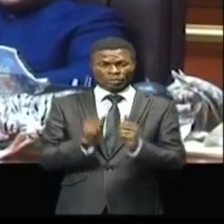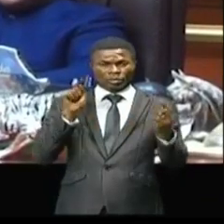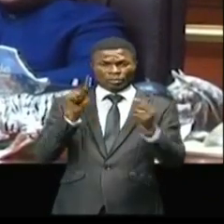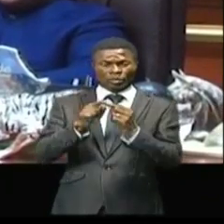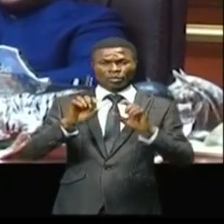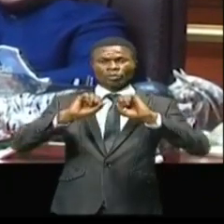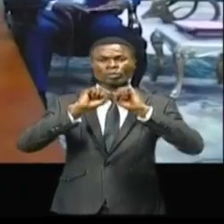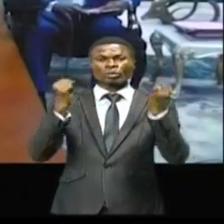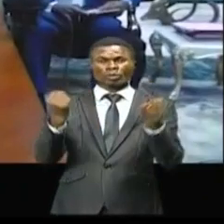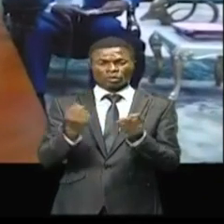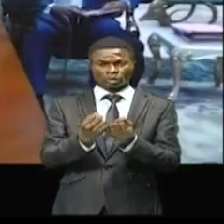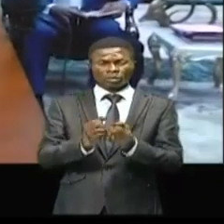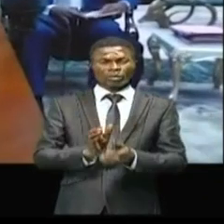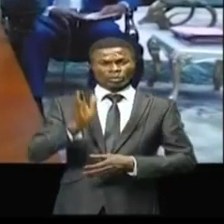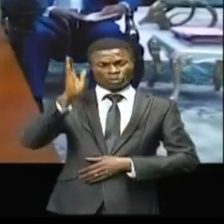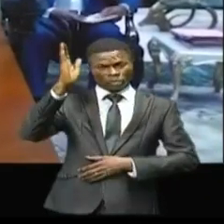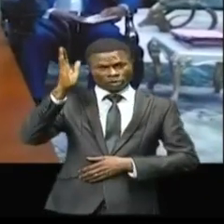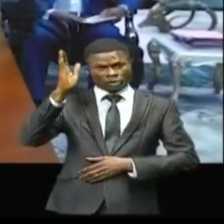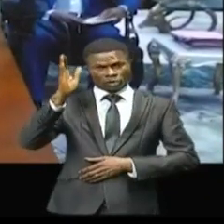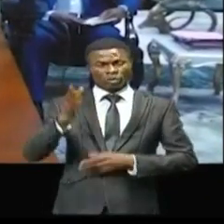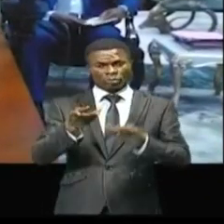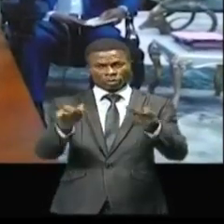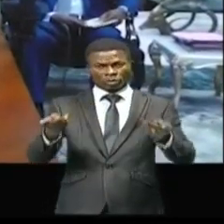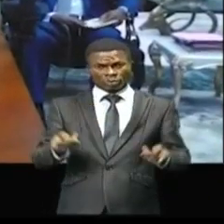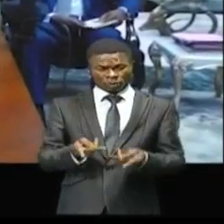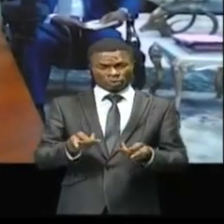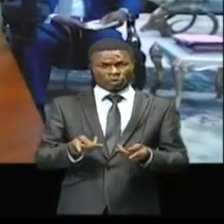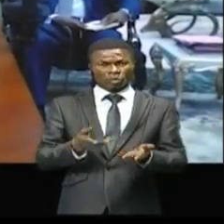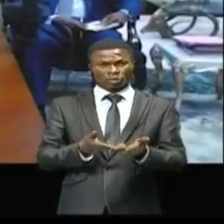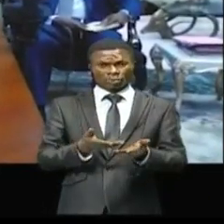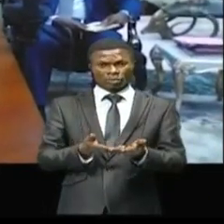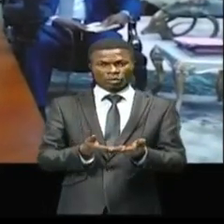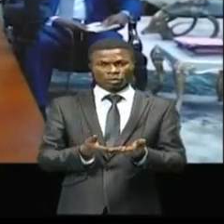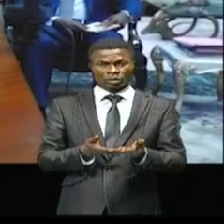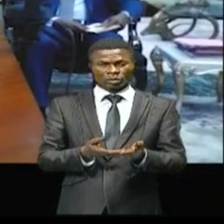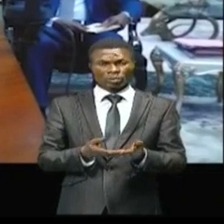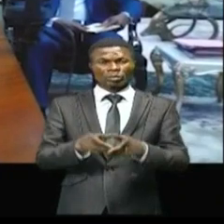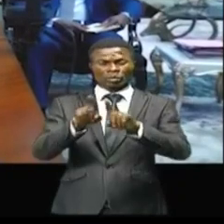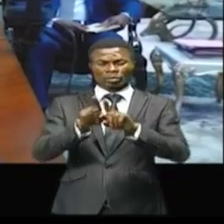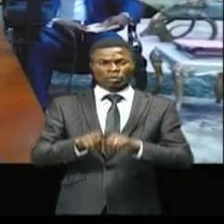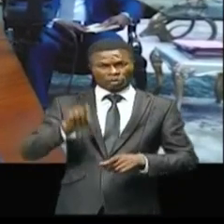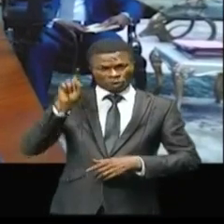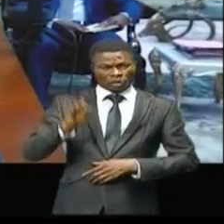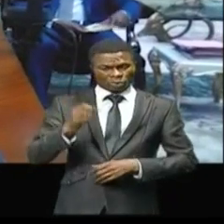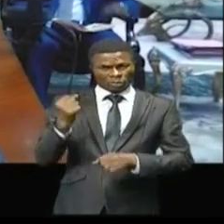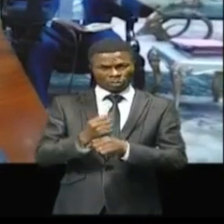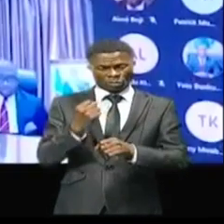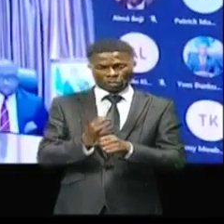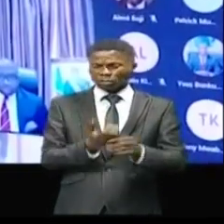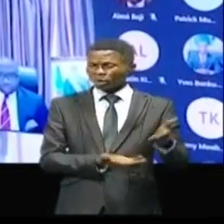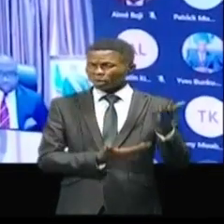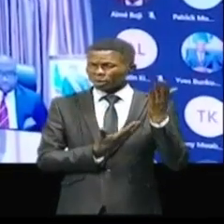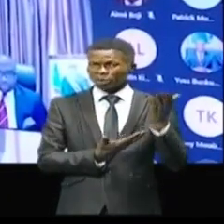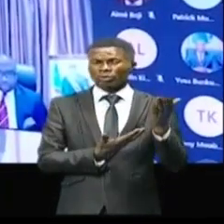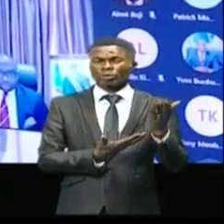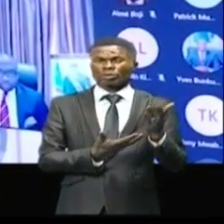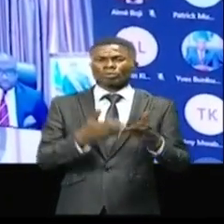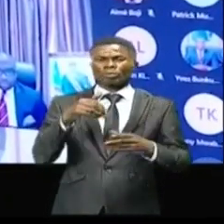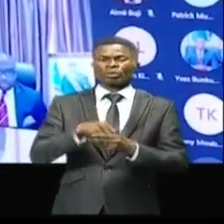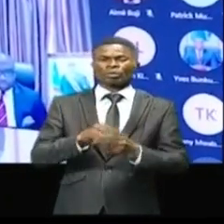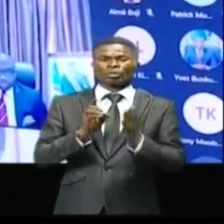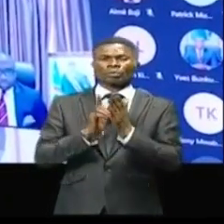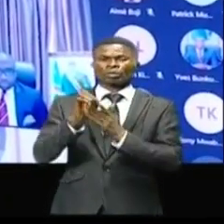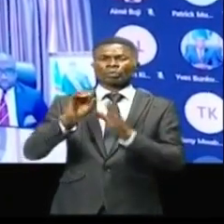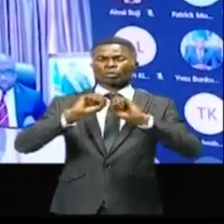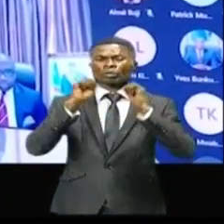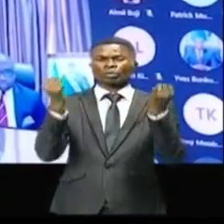social sa taille sa localisation géographique est appelée à jouer un rôle crucial dans le développement